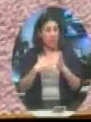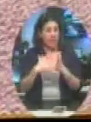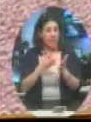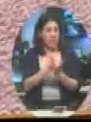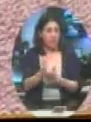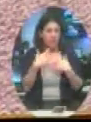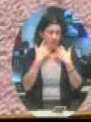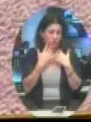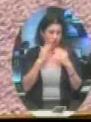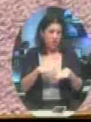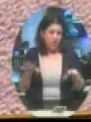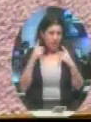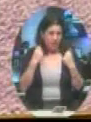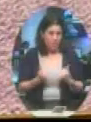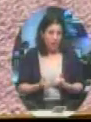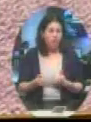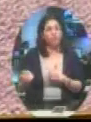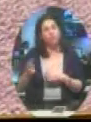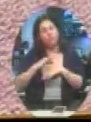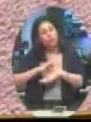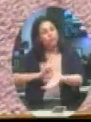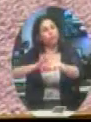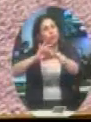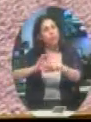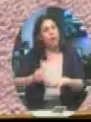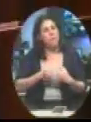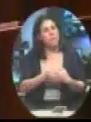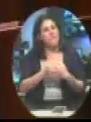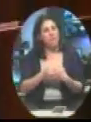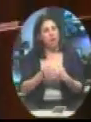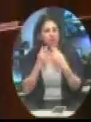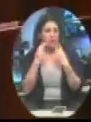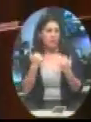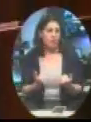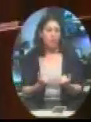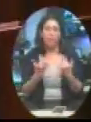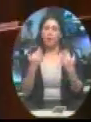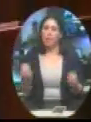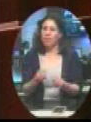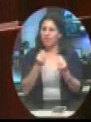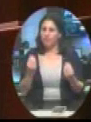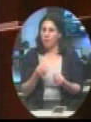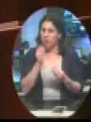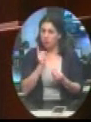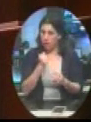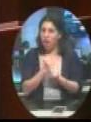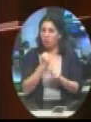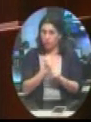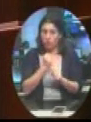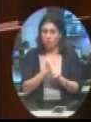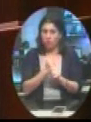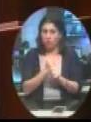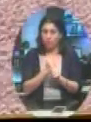בפרשת ילדי תימן, שמובילה את המאבק בנושא, התייחסה היום לשורה של צעדים שעוד צריכים